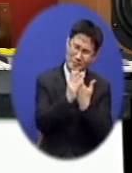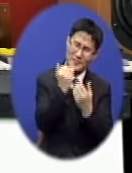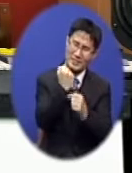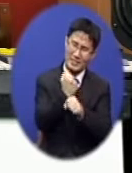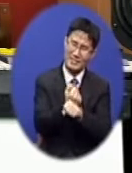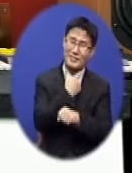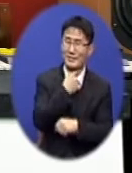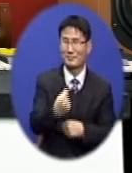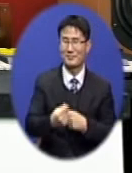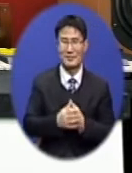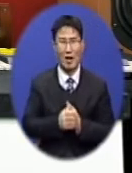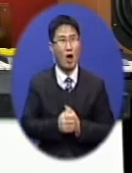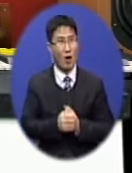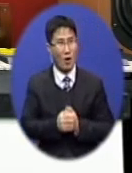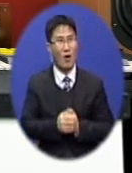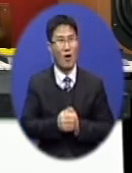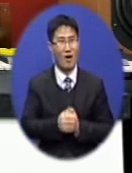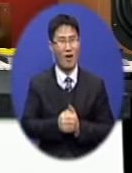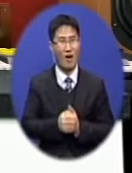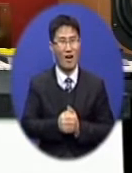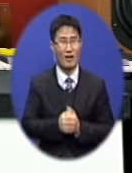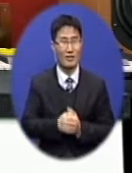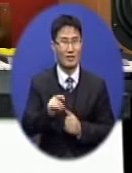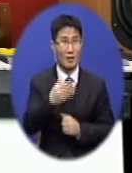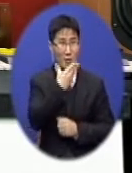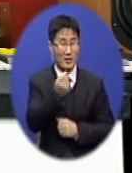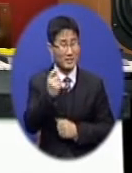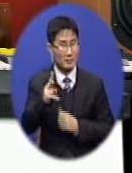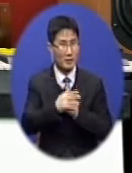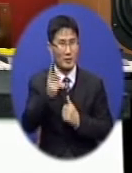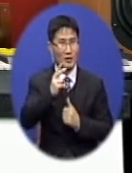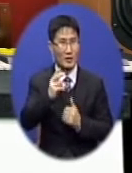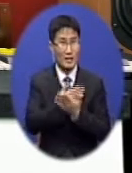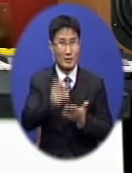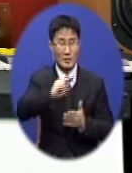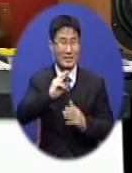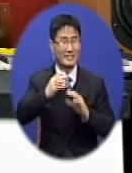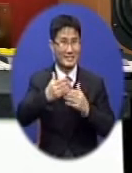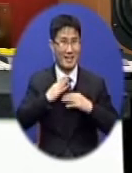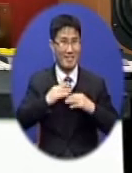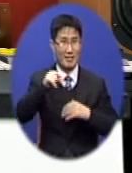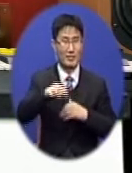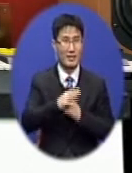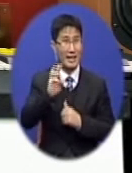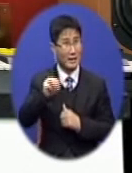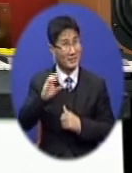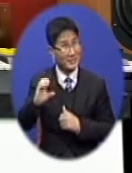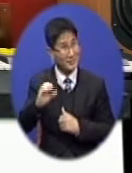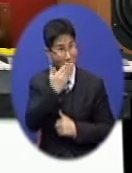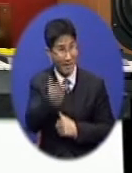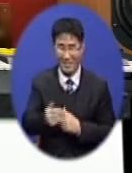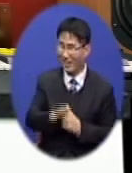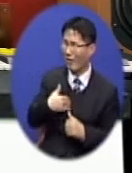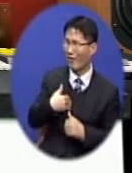나갔으면 좋겠어요. 이야 그렇다면 네, 복지 네. TV 나눔 노래자랑에서 MC 하고 싶은 생각은 없어요? 당연히 있죠.